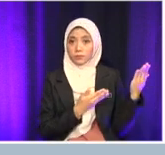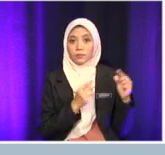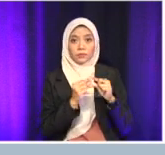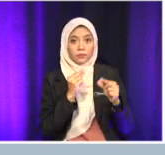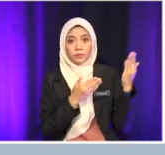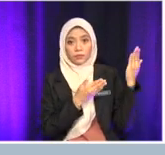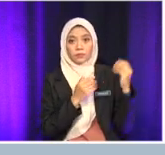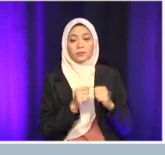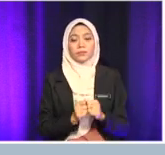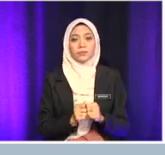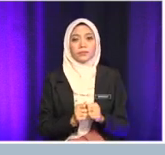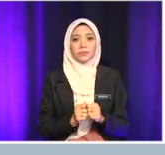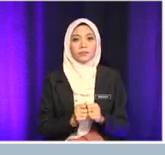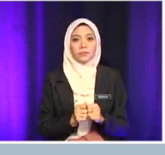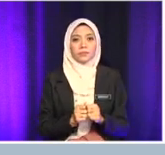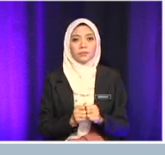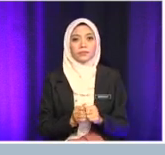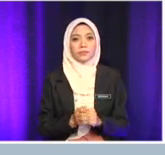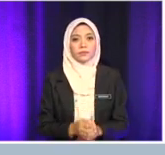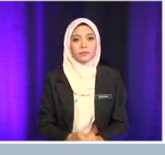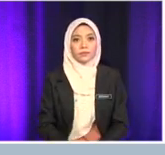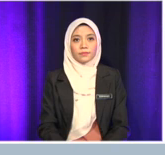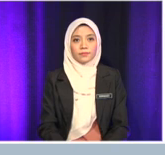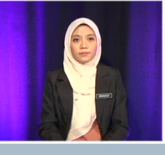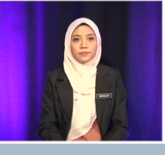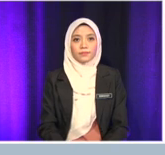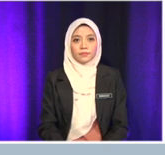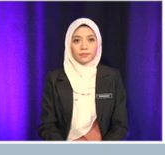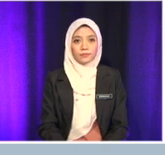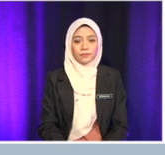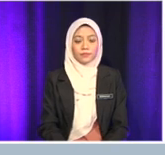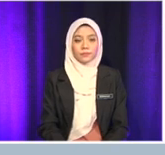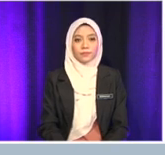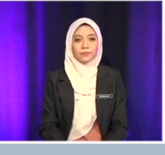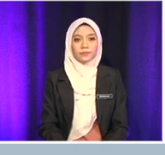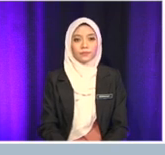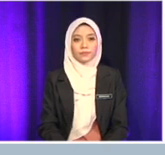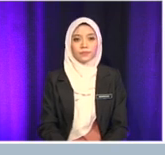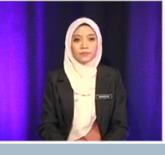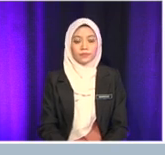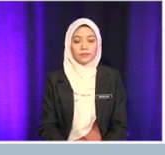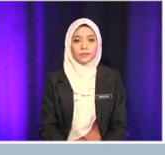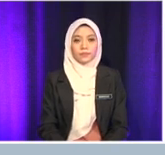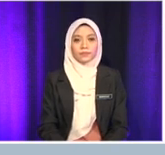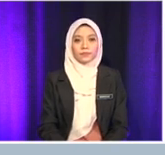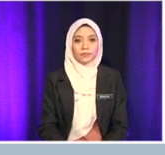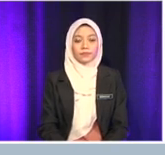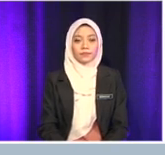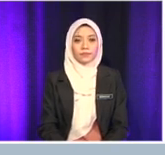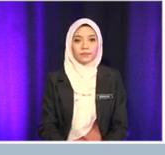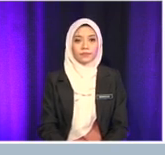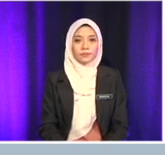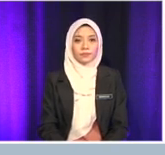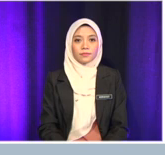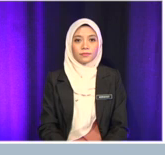dia lebih tinggi daripada satah yang belakang nih Nah jadi beda di lebih tinggi Maksudnya yang